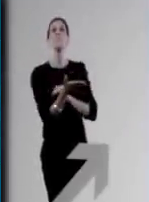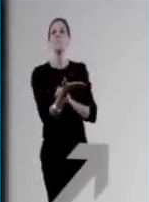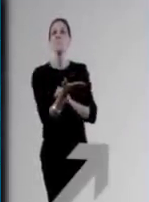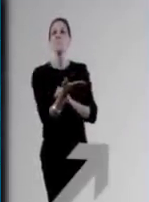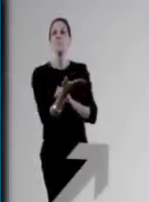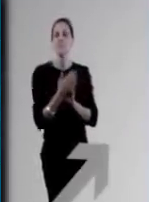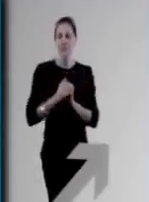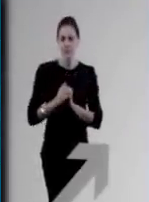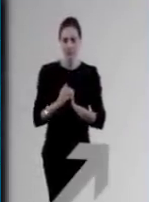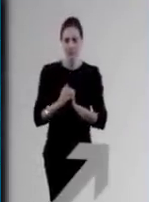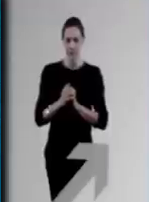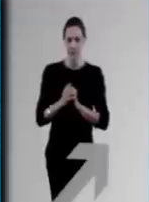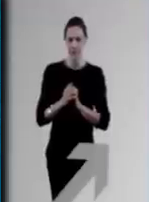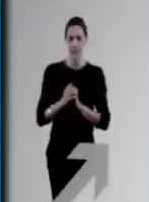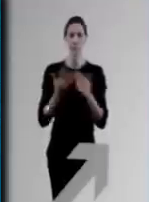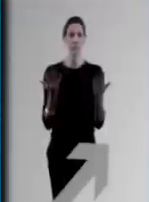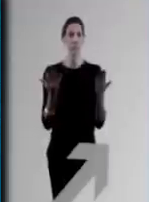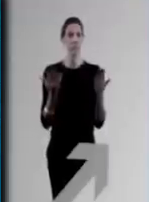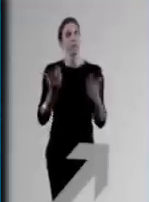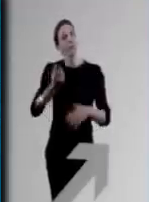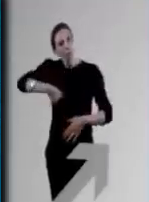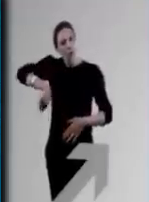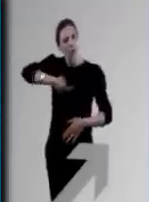communauté linguistique qui est invisible.